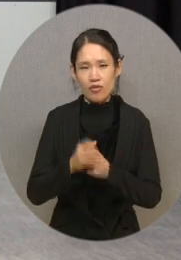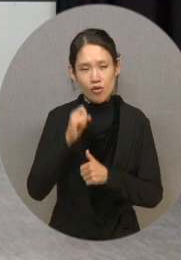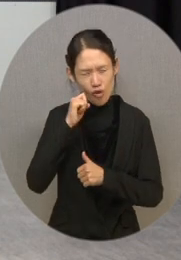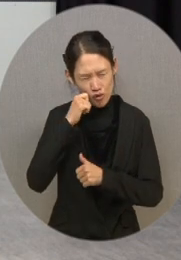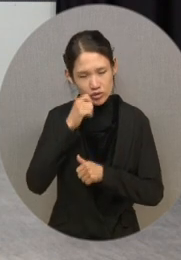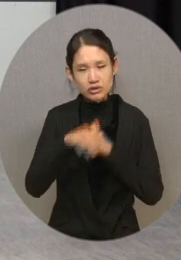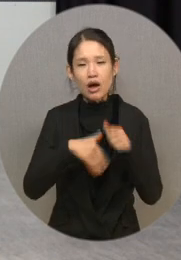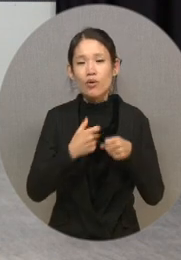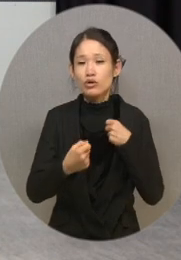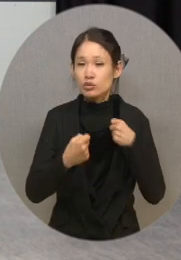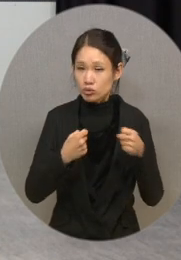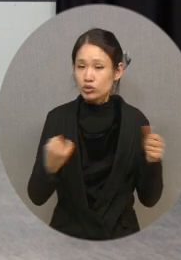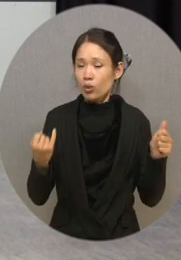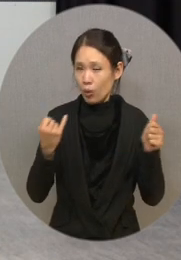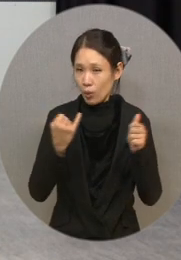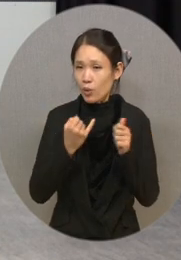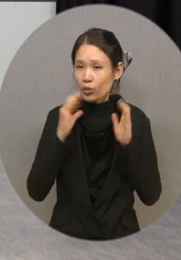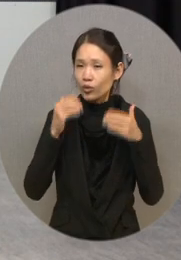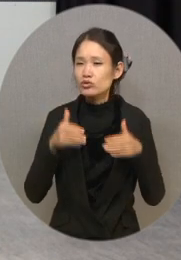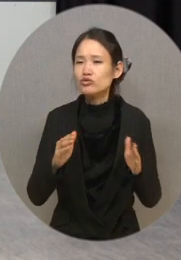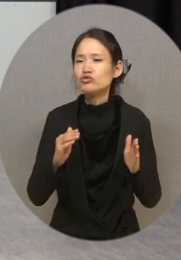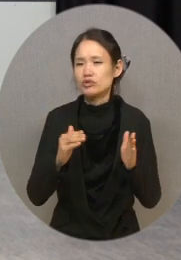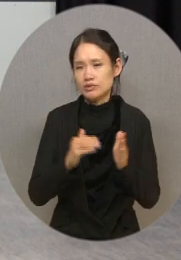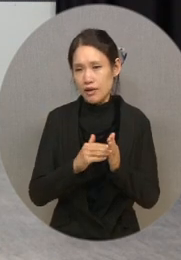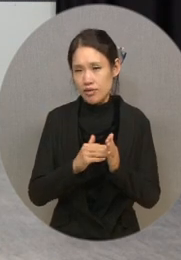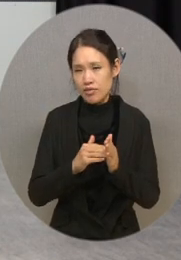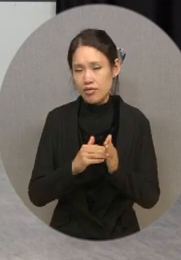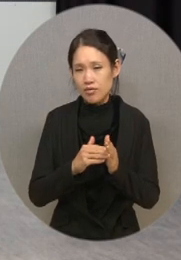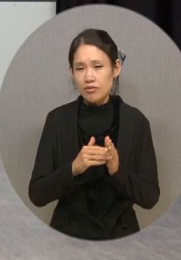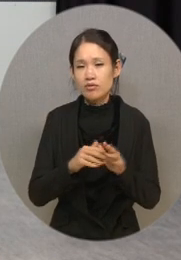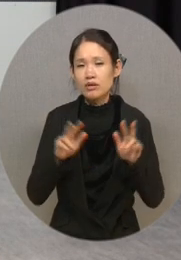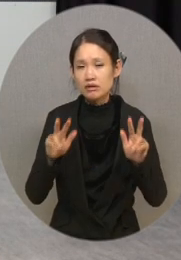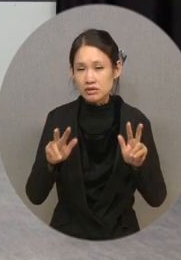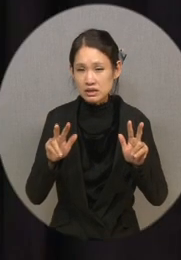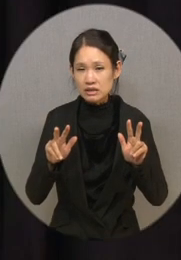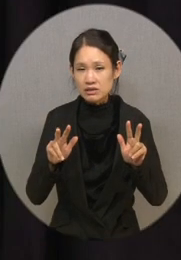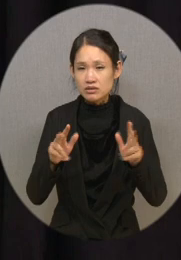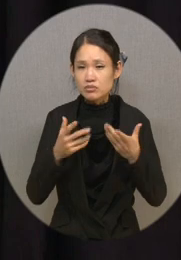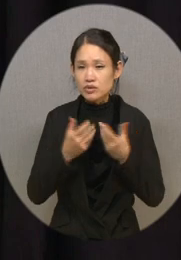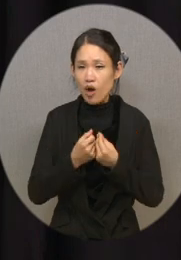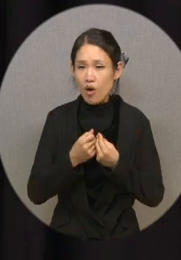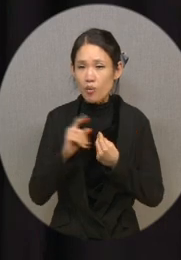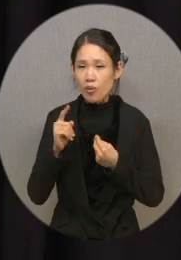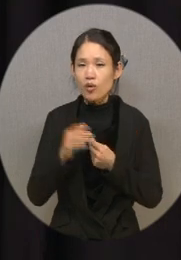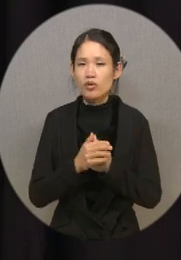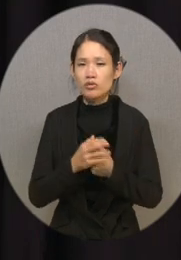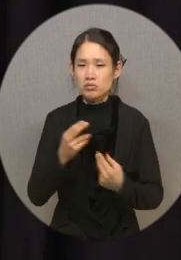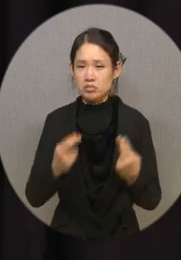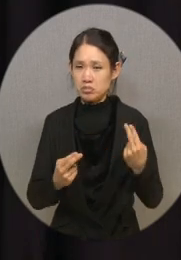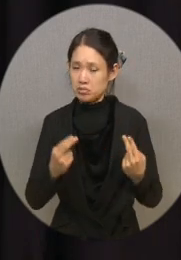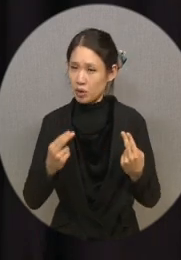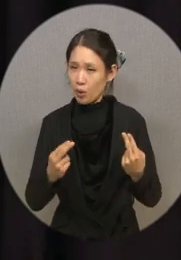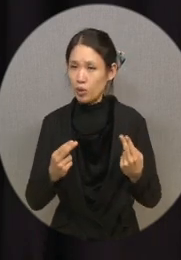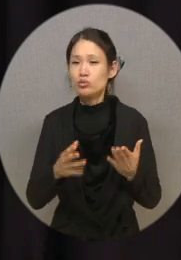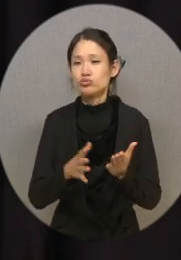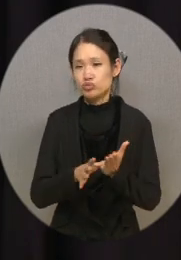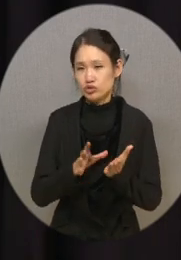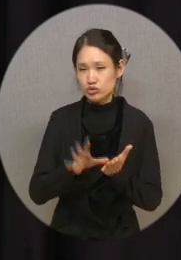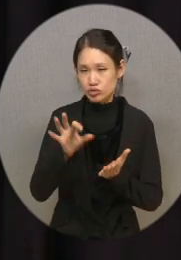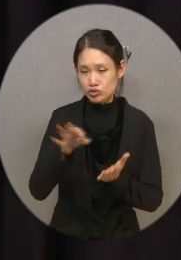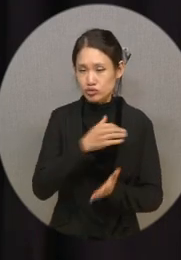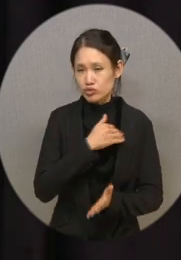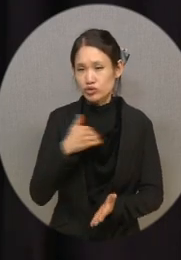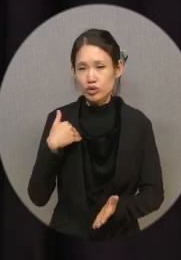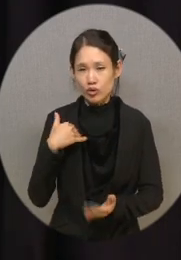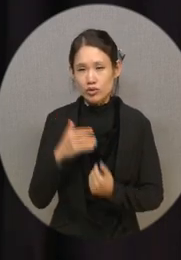우리는 결혼도 하고 출산을 하고 그랬잖아요. 근데 지금의 경우는 뭐 그거에 비해서는 물질적으로는